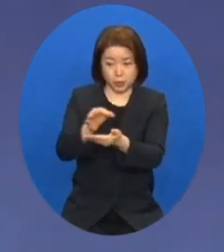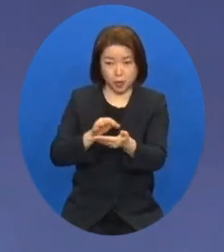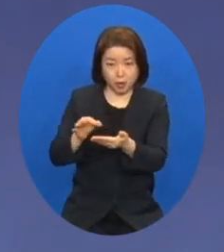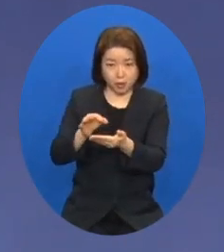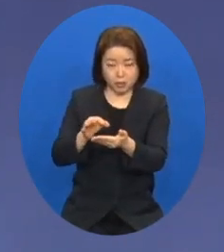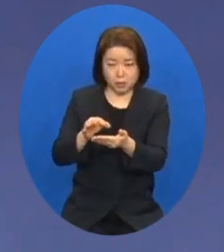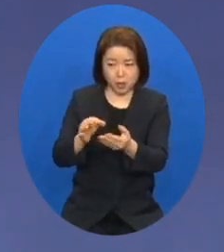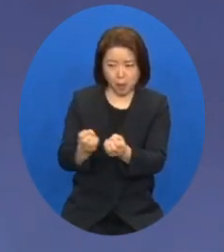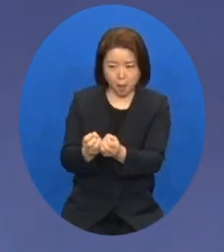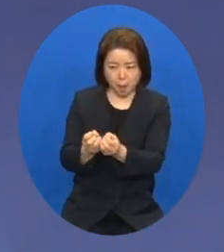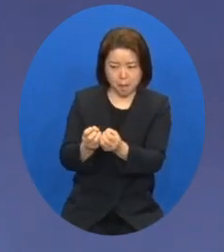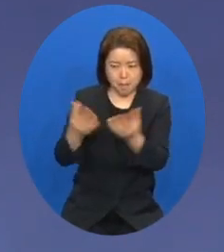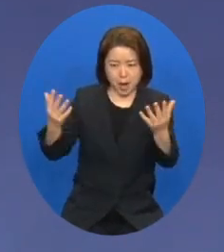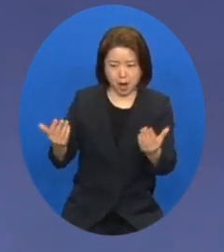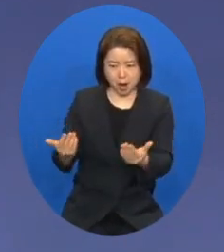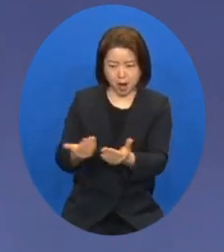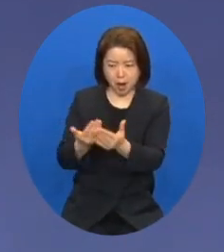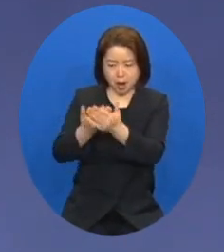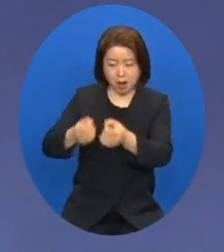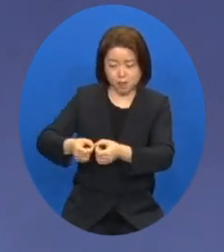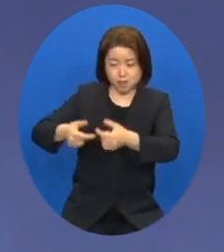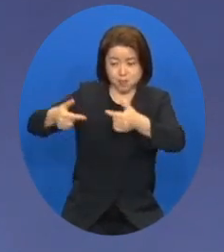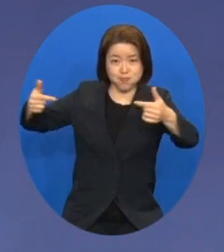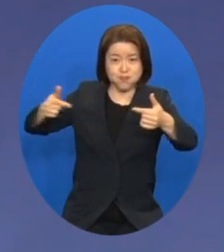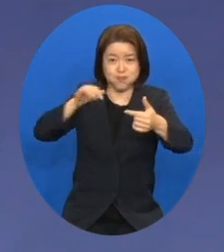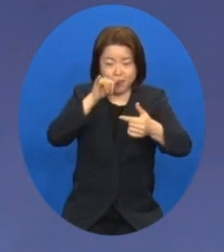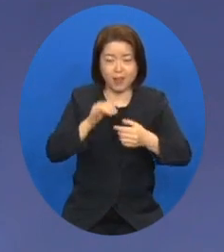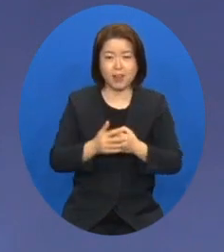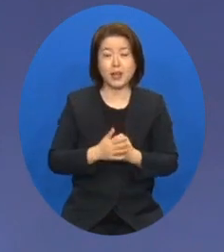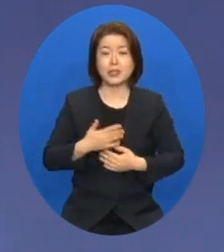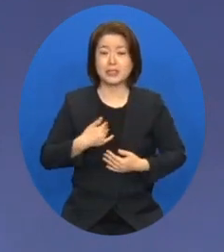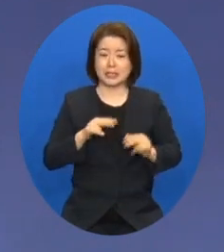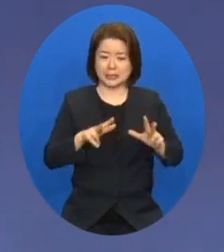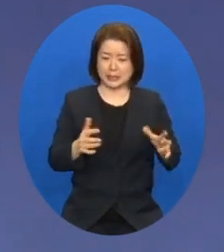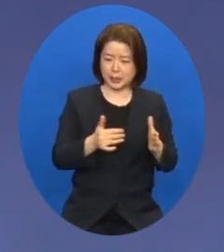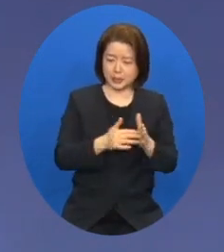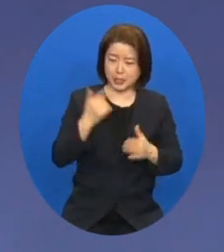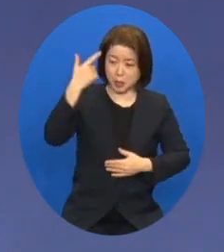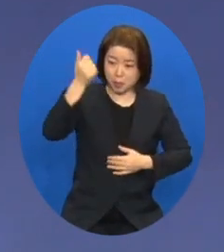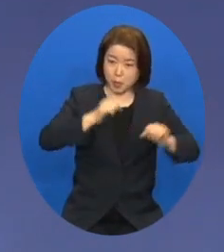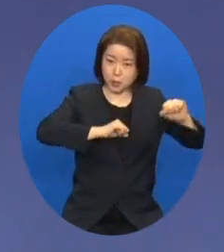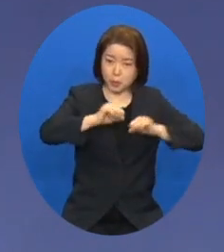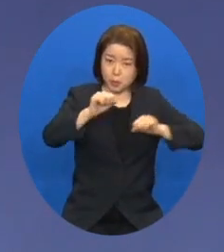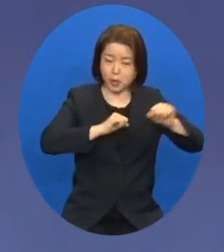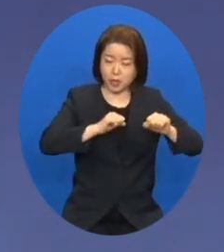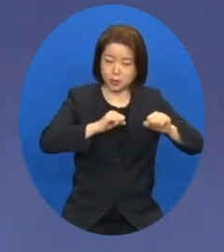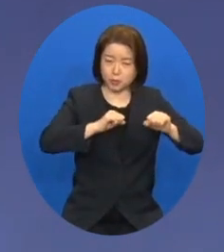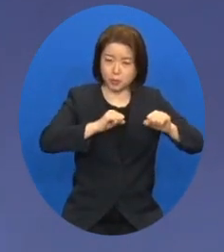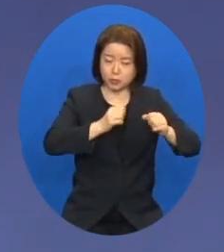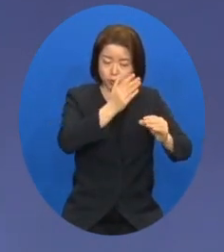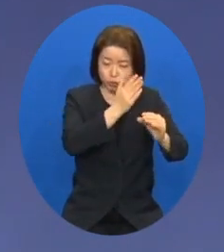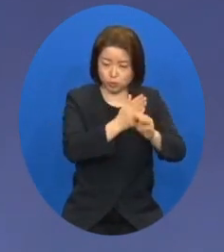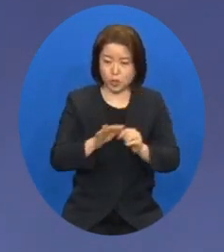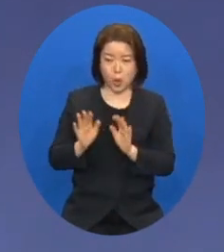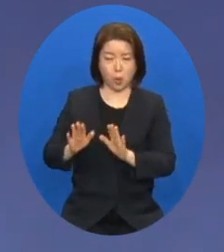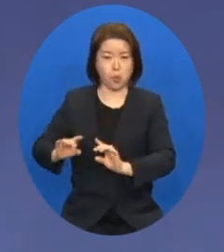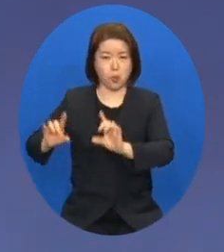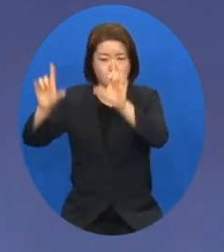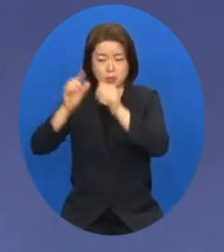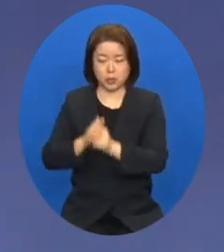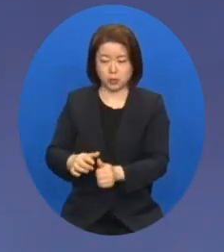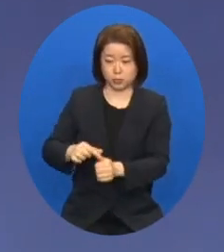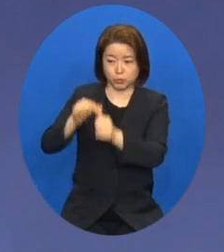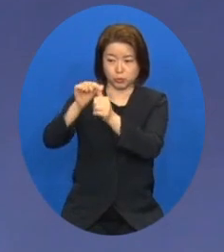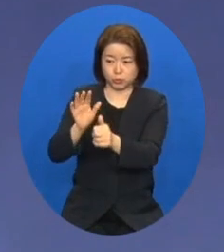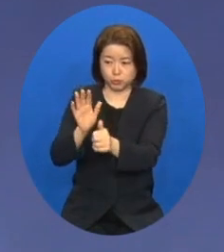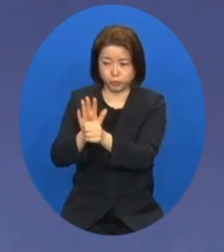폭발적으로 늘어난 겁니다 제가 지금까지 목회하는 동안 에 올해 처럼 구제 헌금 이 많이